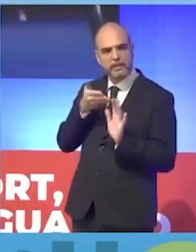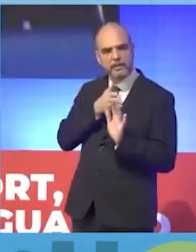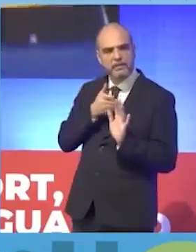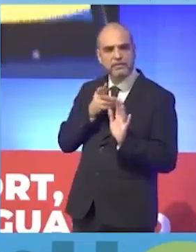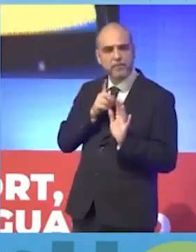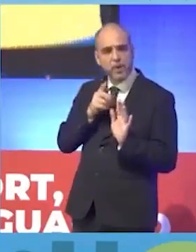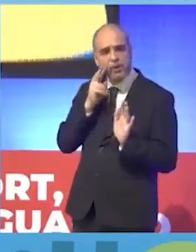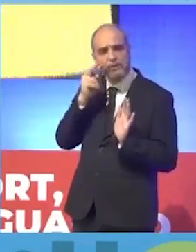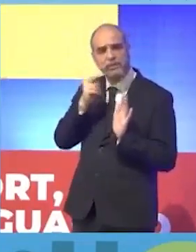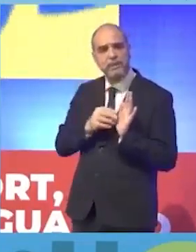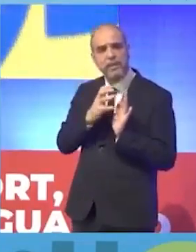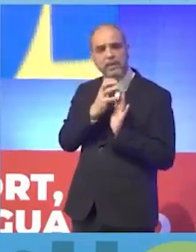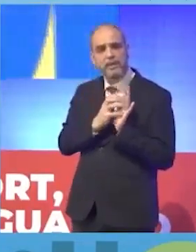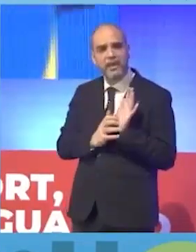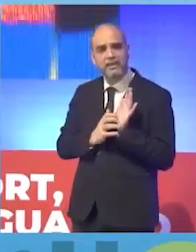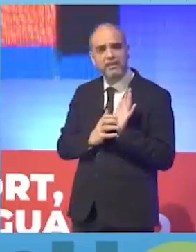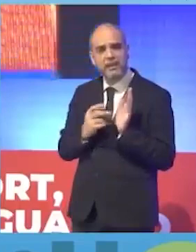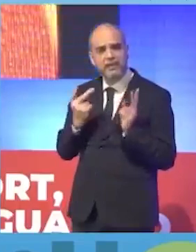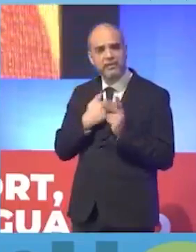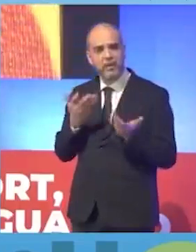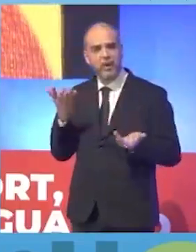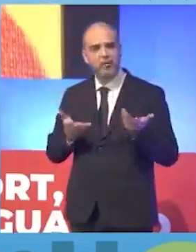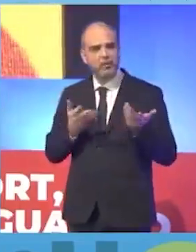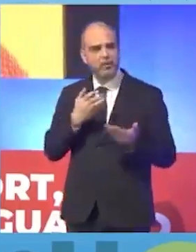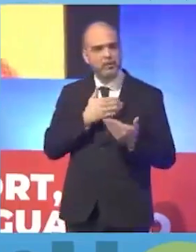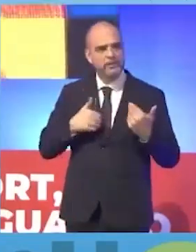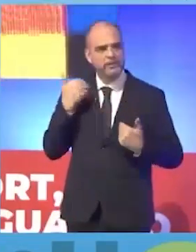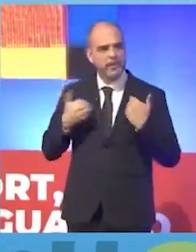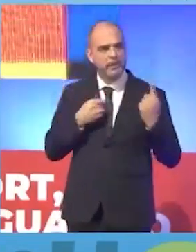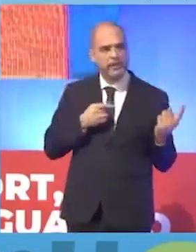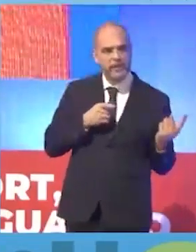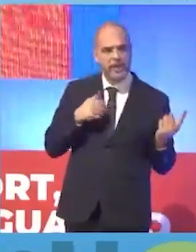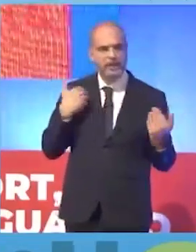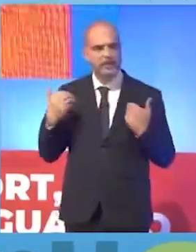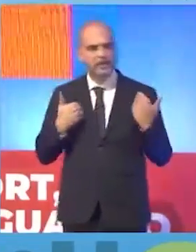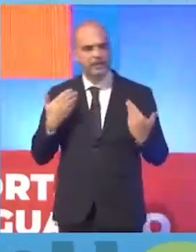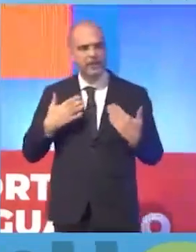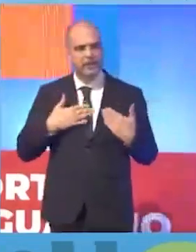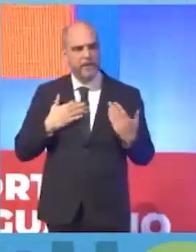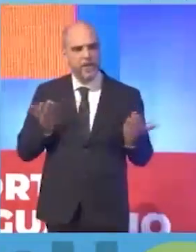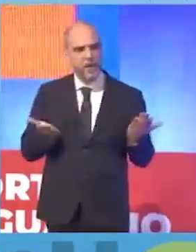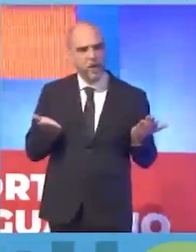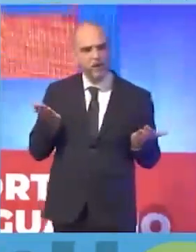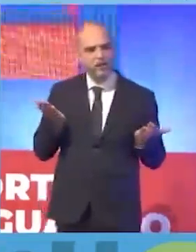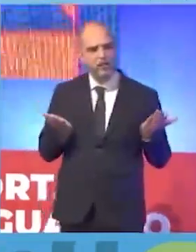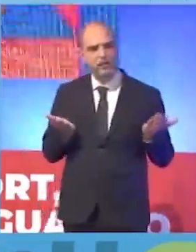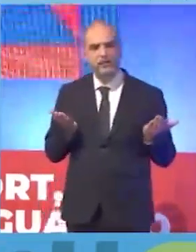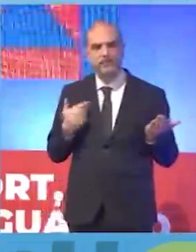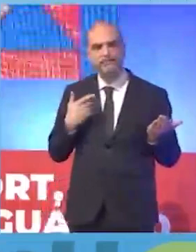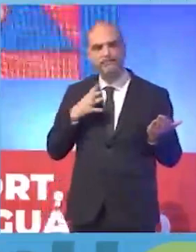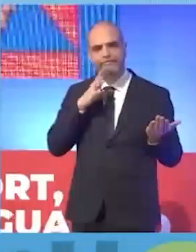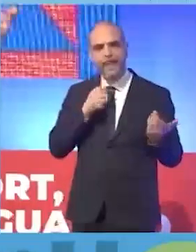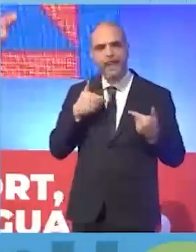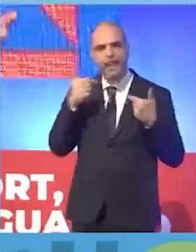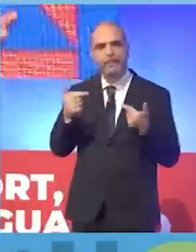mettere a confronto la sua disabilità con la mia, in questo caso, secondo me, dà uno specchio un po' più ampio di quello